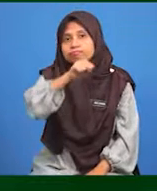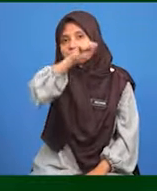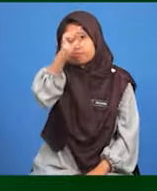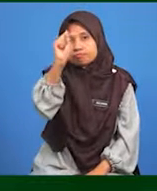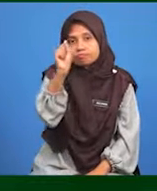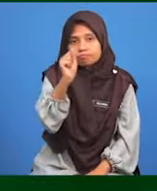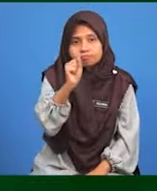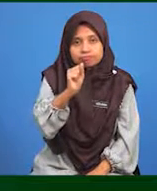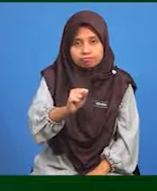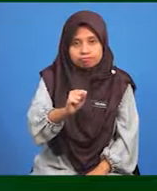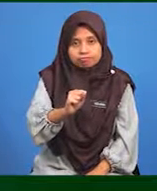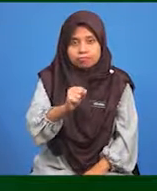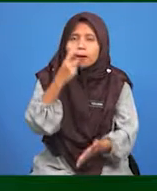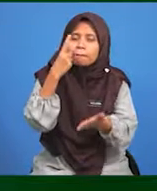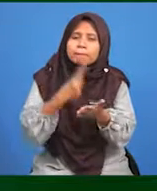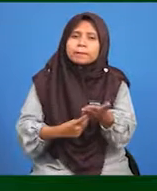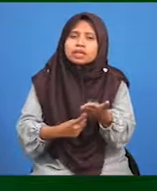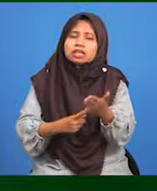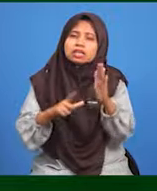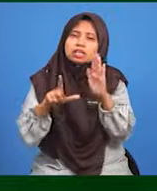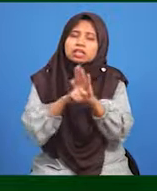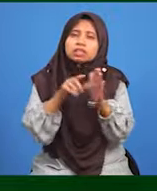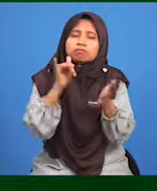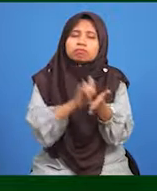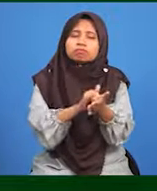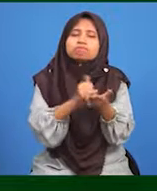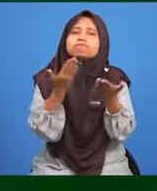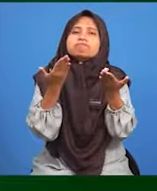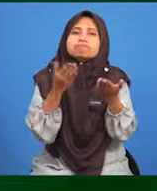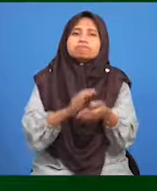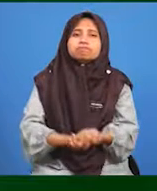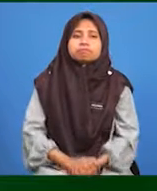coba teka Apakah simbol ini murid-murid